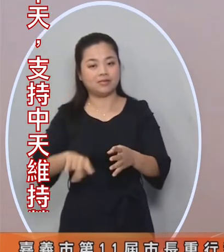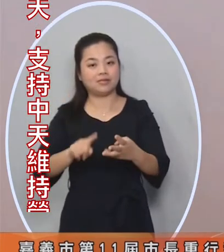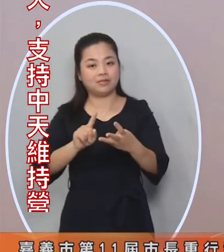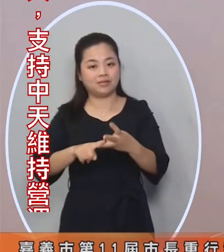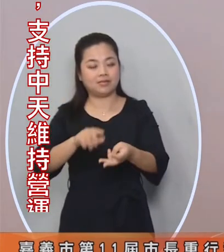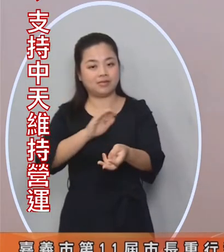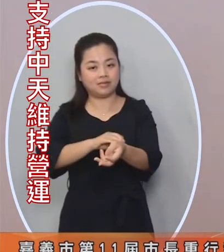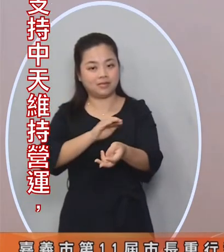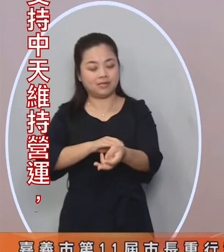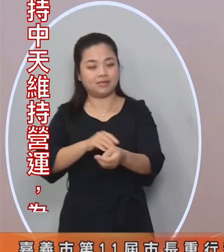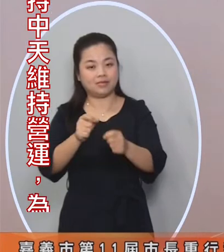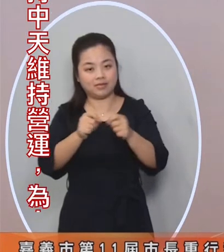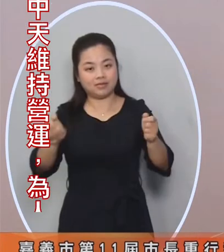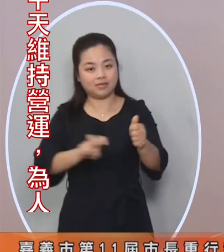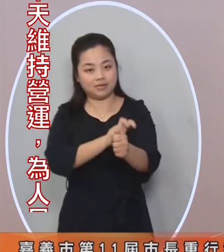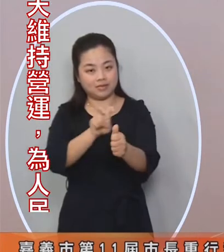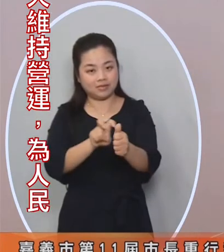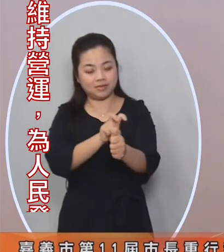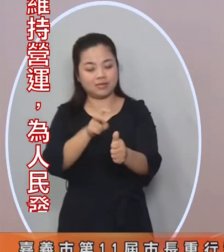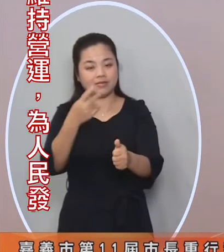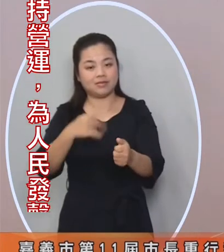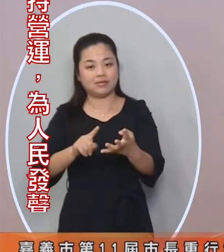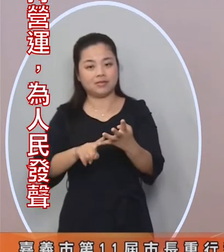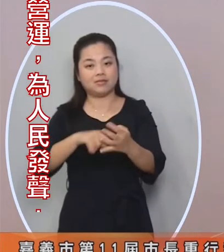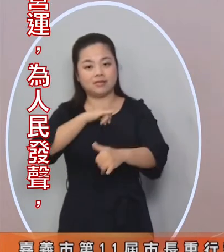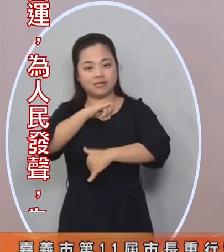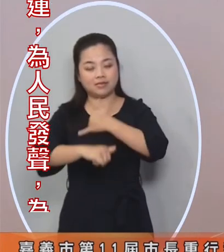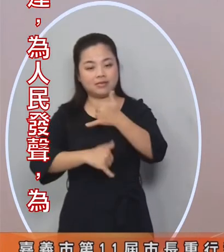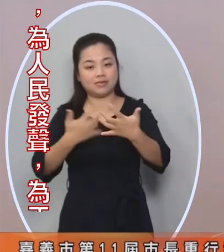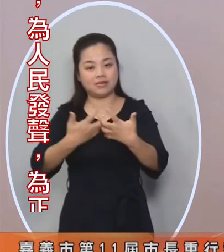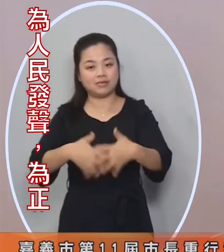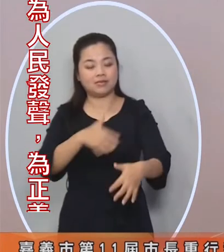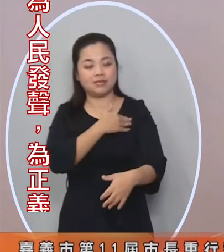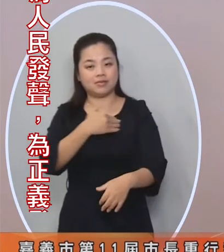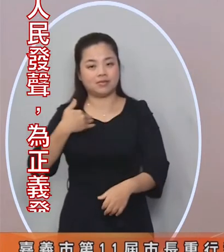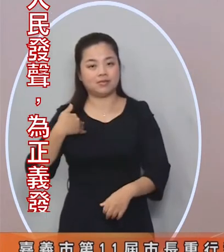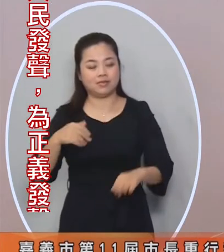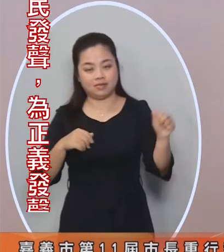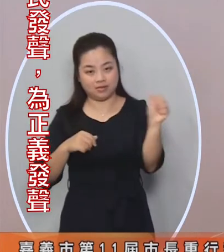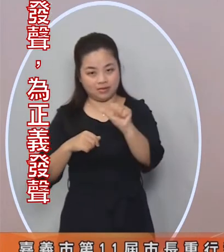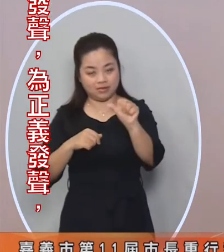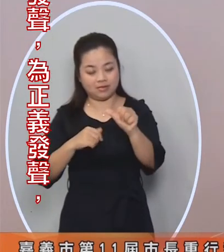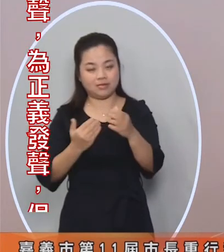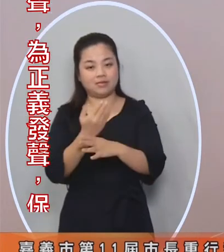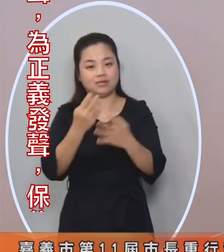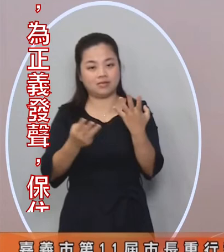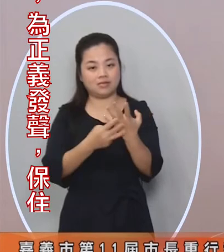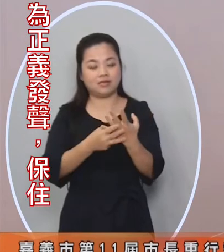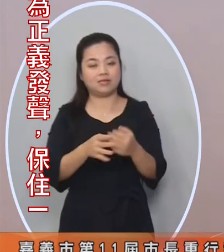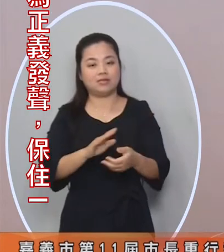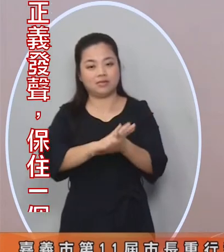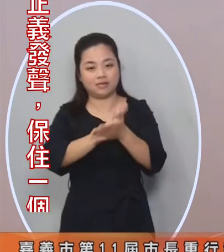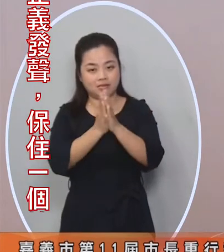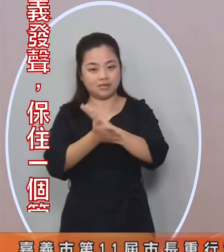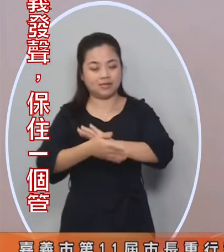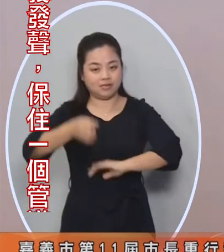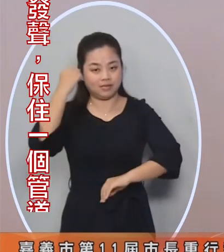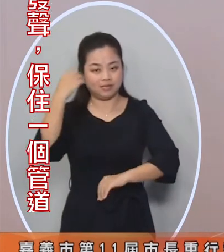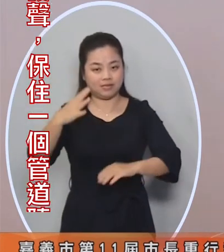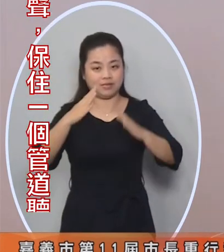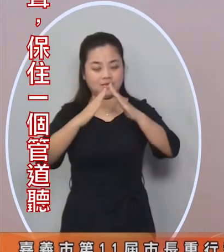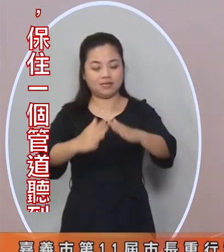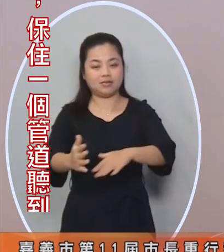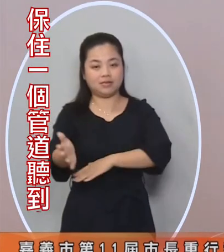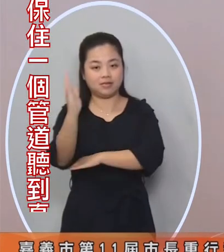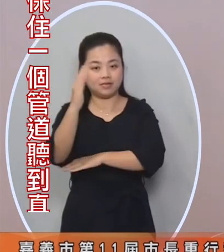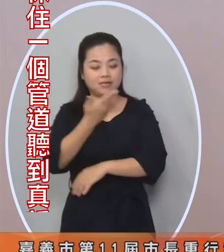照，以及好的生活机能与品质，这五大产业来形塑一个新市镇，让